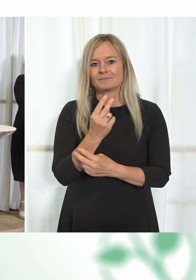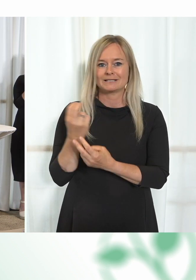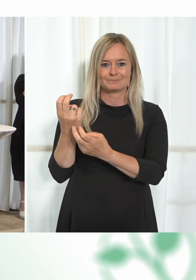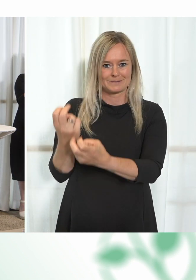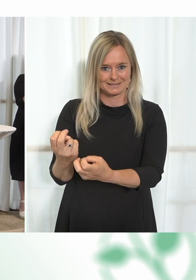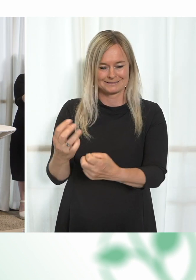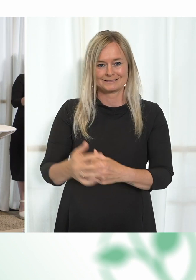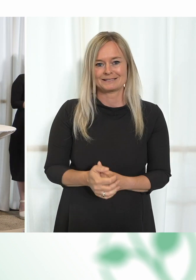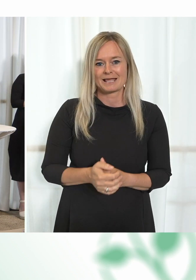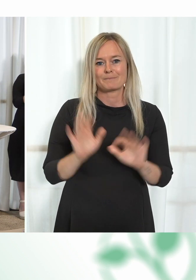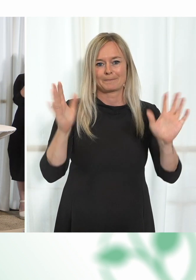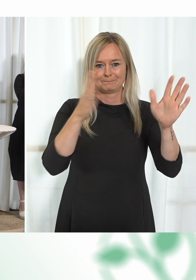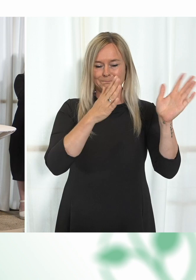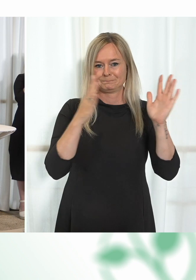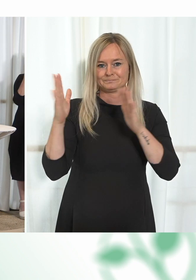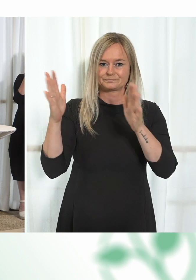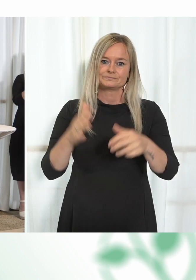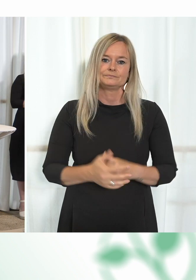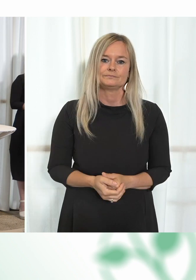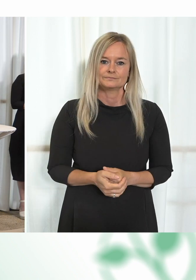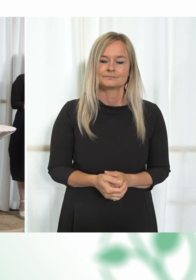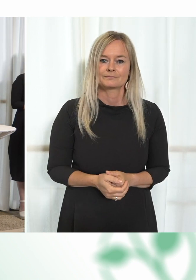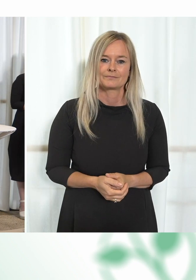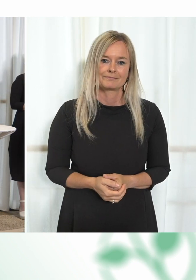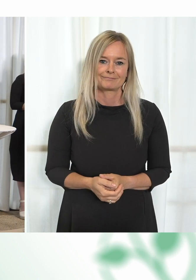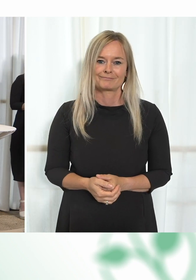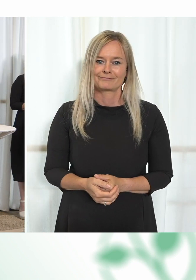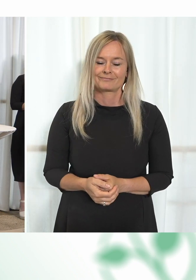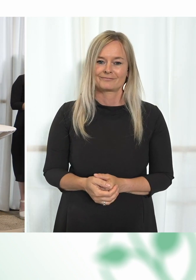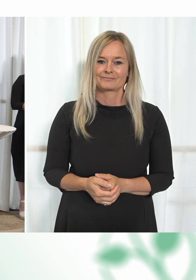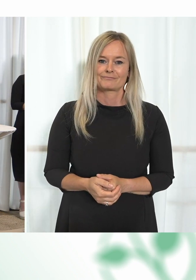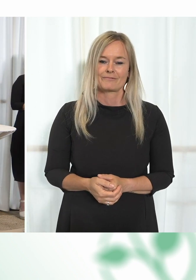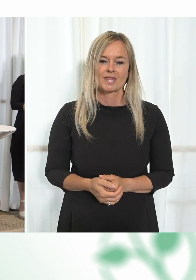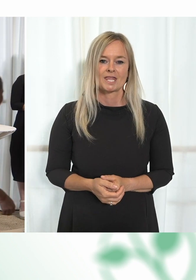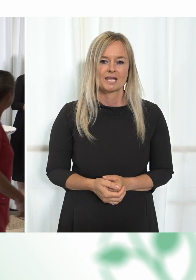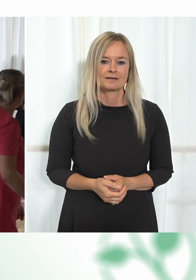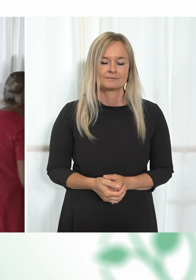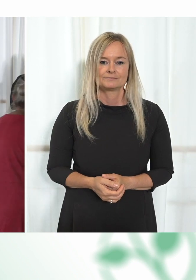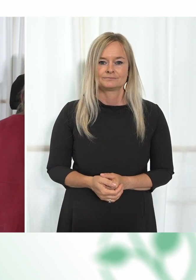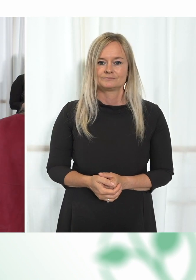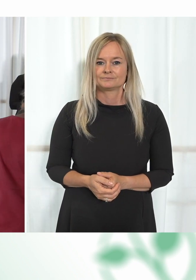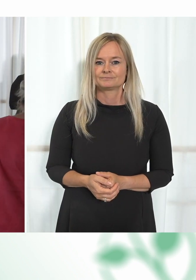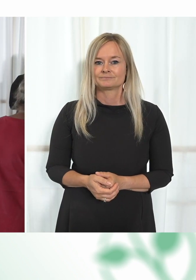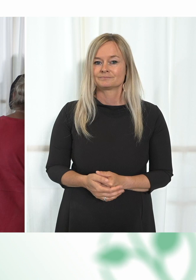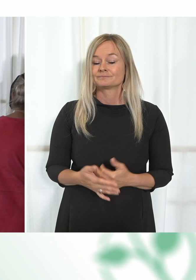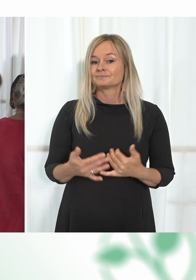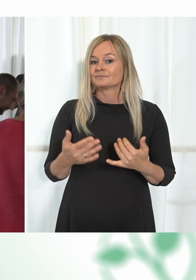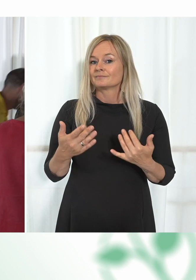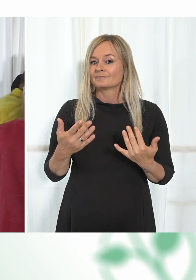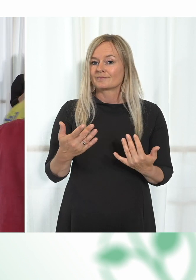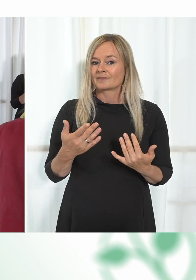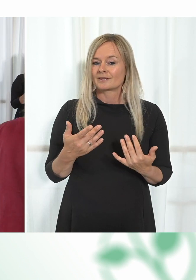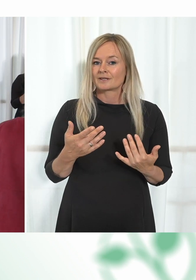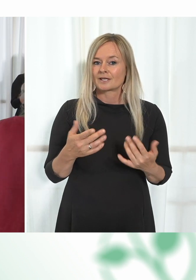begleitet von einem Applaus. Und an dieser Stelle, ich nehme schon, genau, an dieser Stelle auch